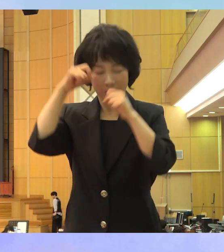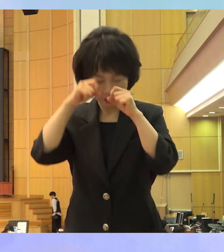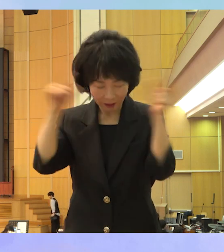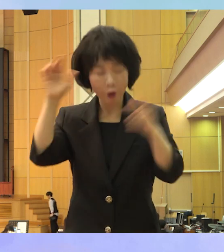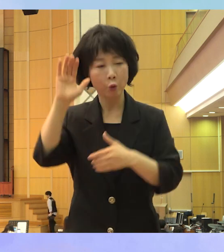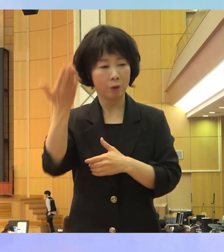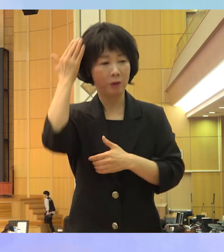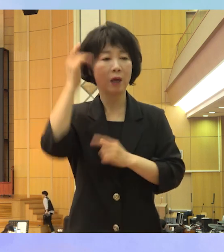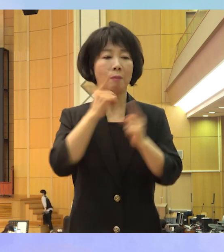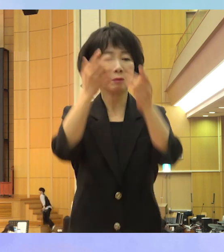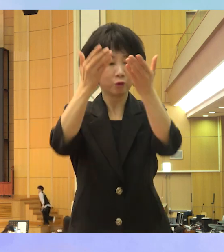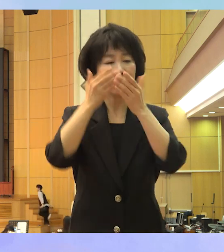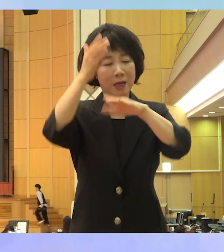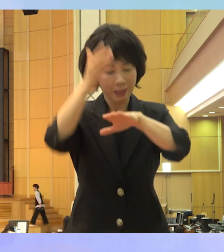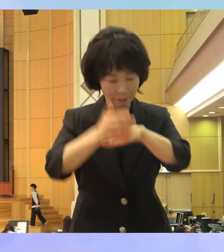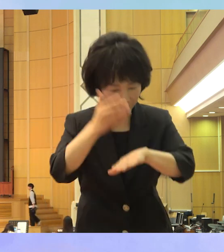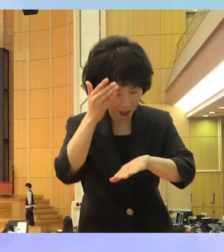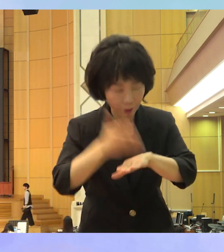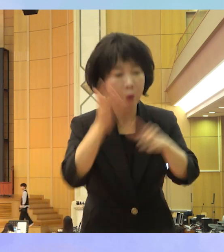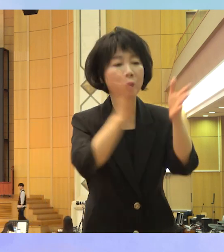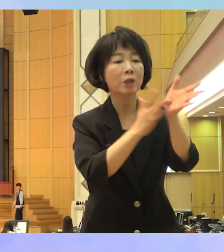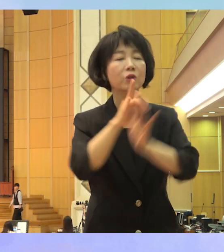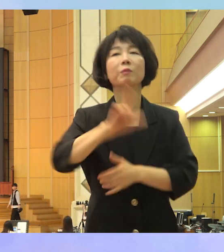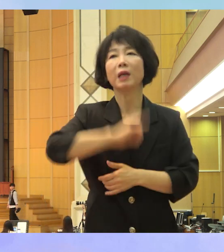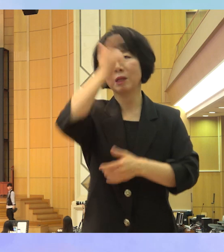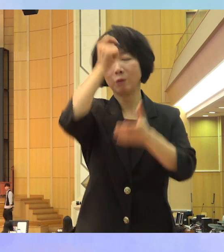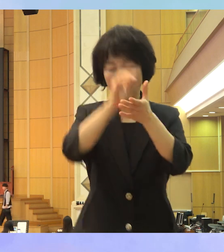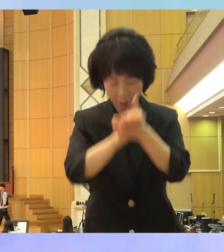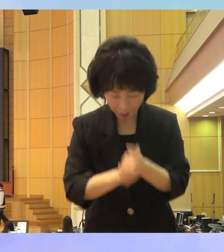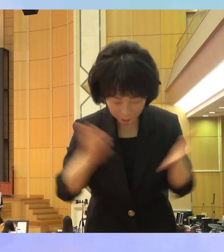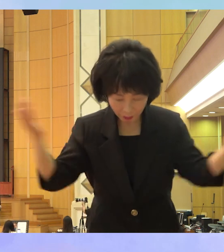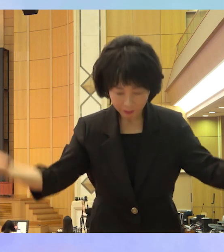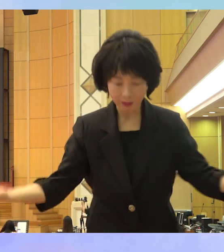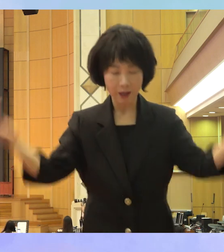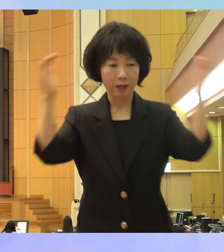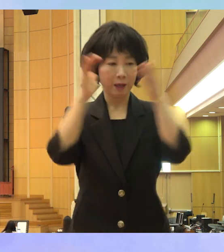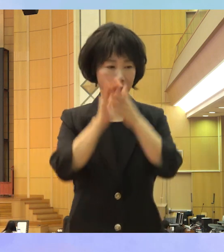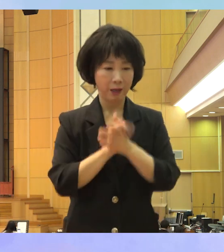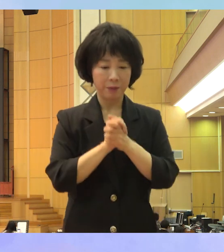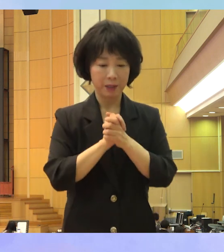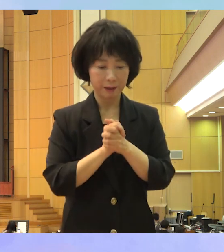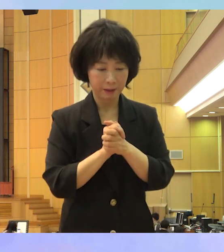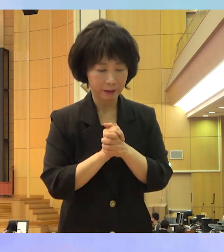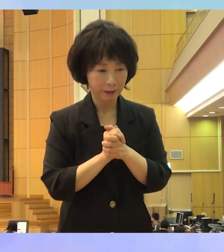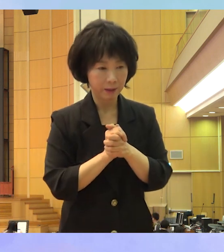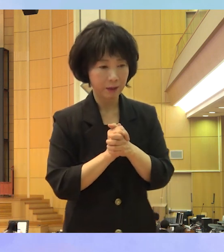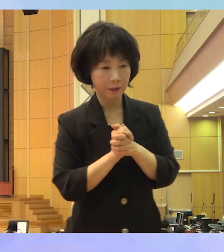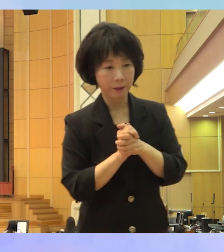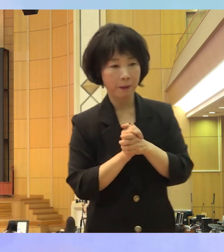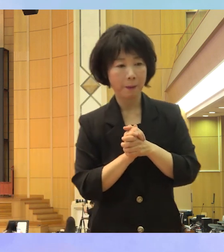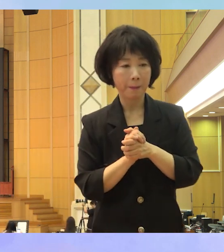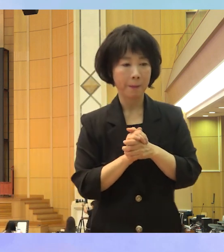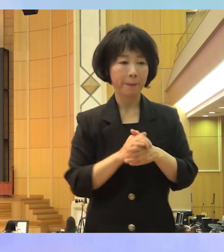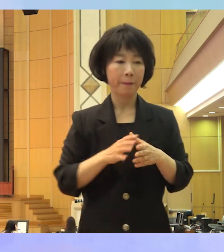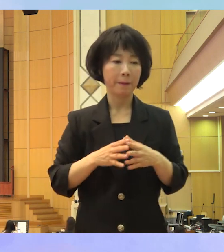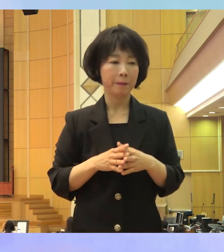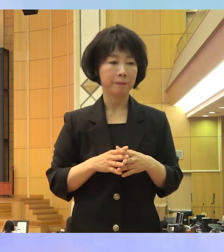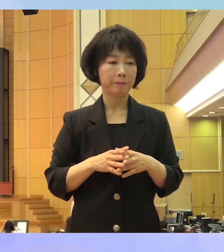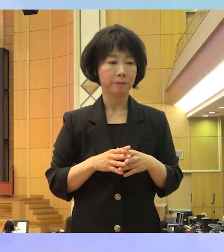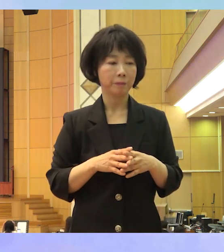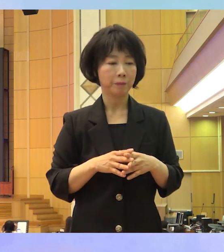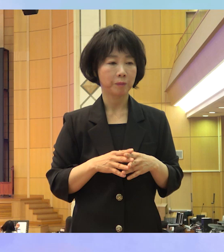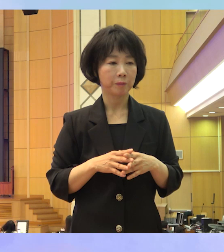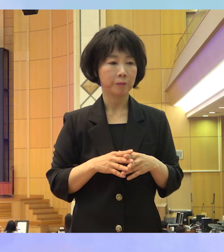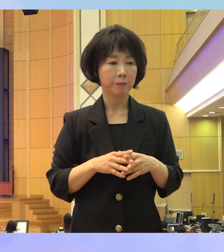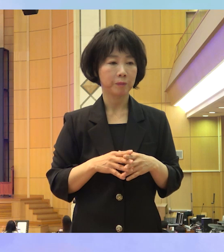됩니다. 귀한 말씀 주셔서 감사드립니다. 예수님의 이름으로 기도드립니다. 아멘.